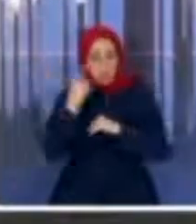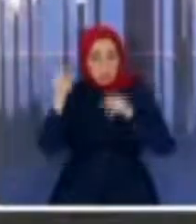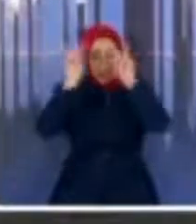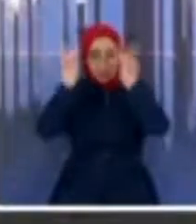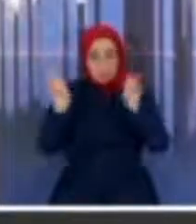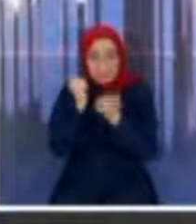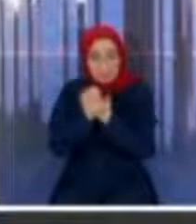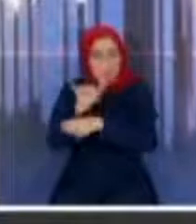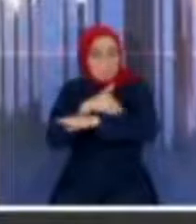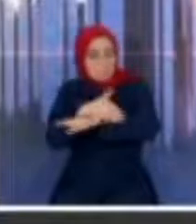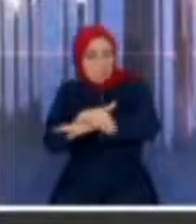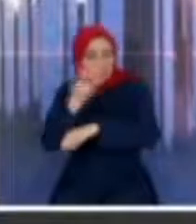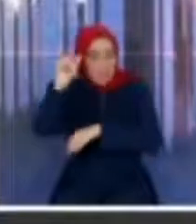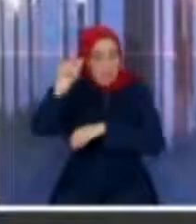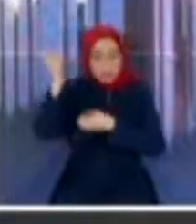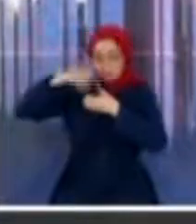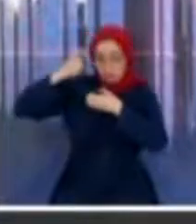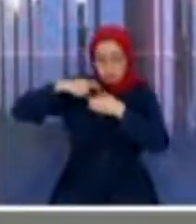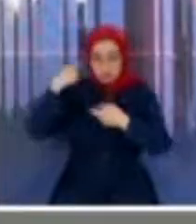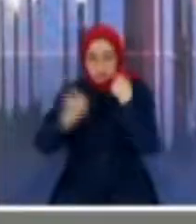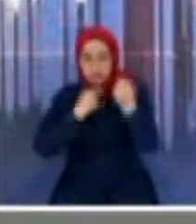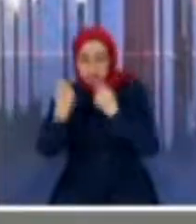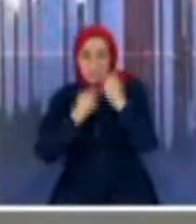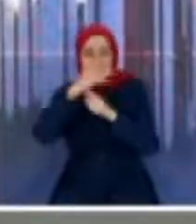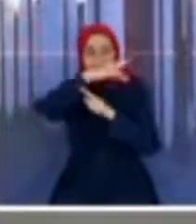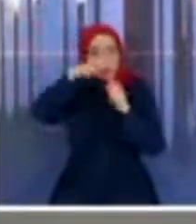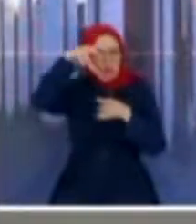العمل للانخراط في الاقتصاد الاجتماعي التضامني.